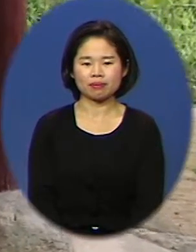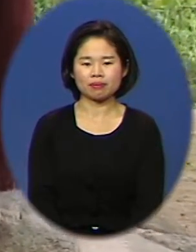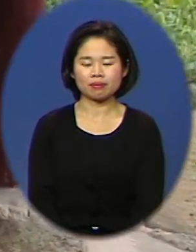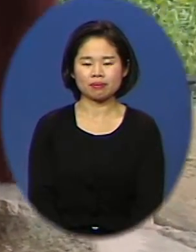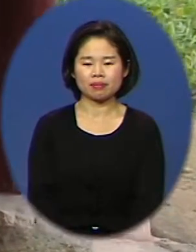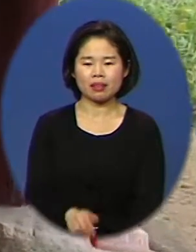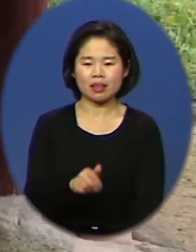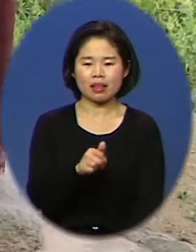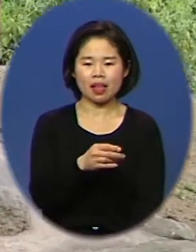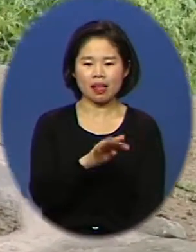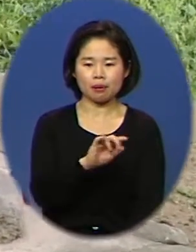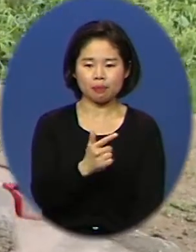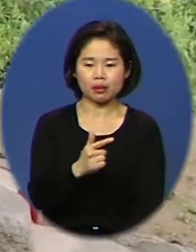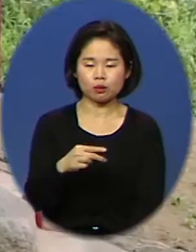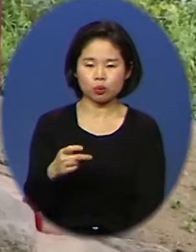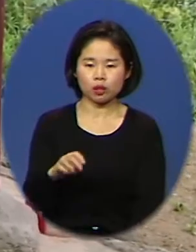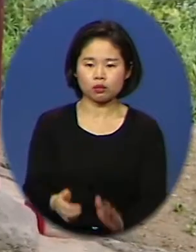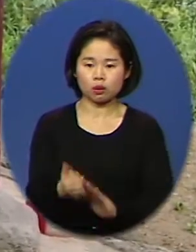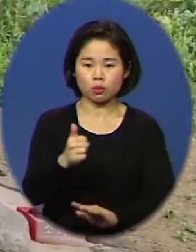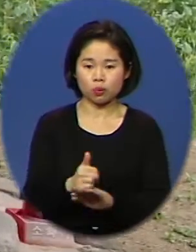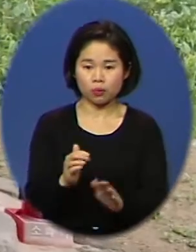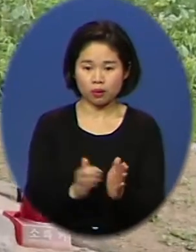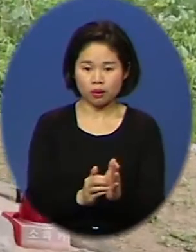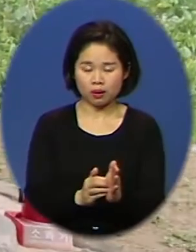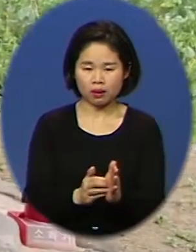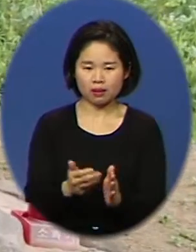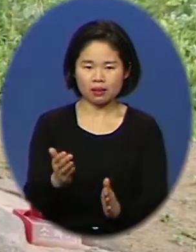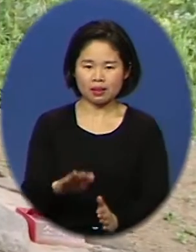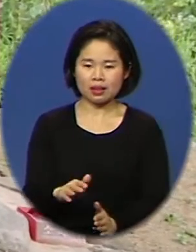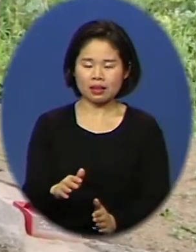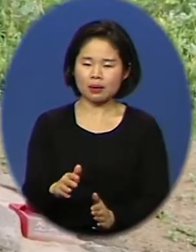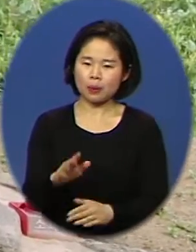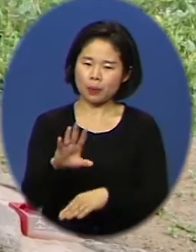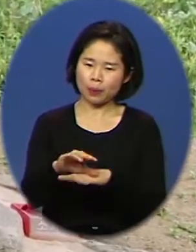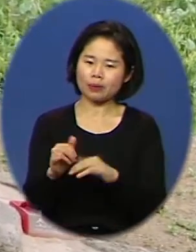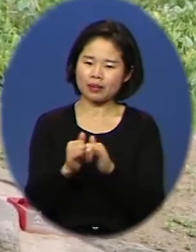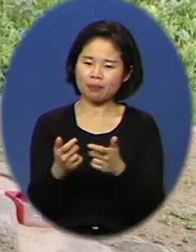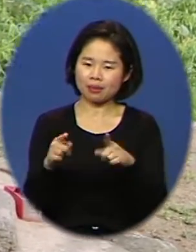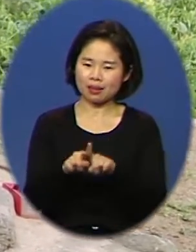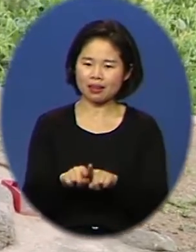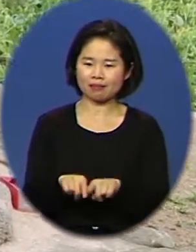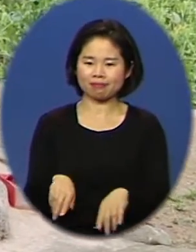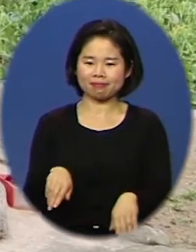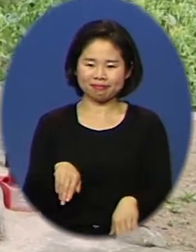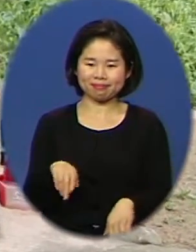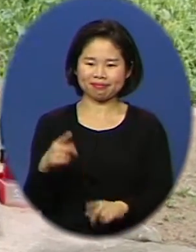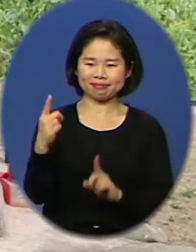대빈과 소연이 성공을 거두는 동안 제작진과 함께 셀카에 도전하는 에바.